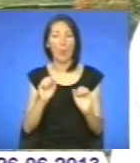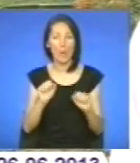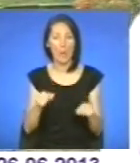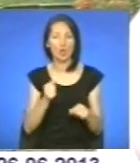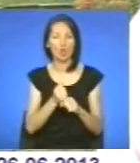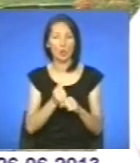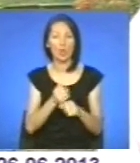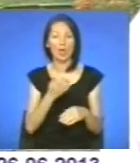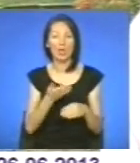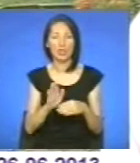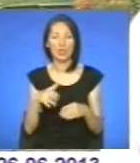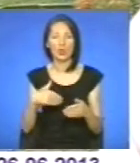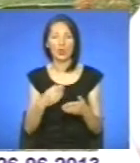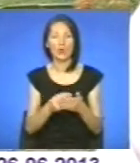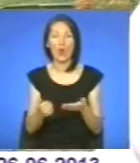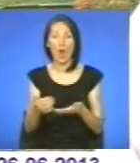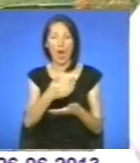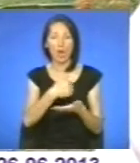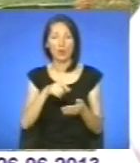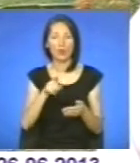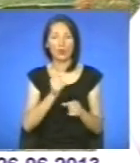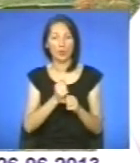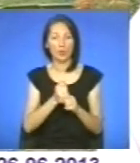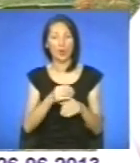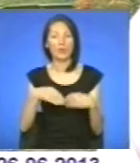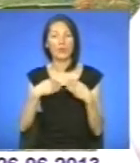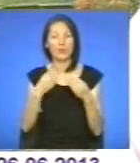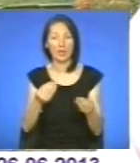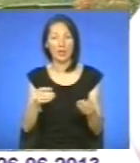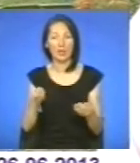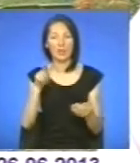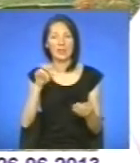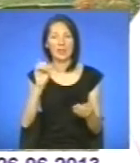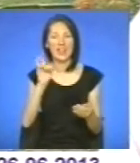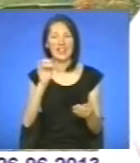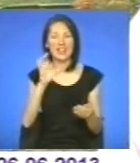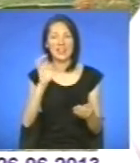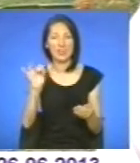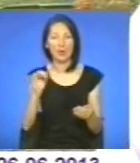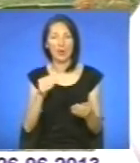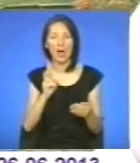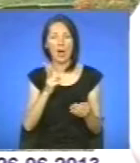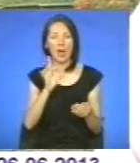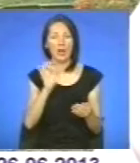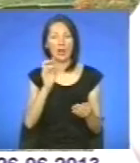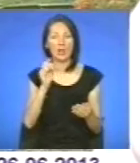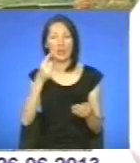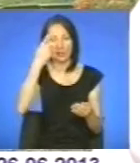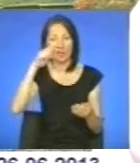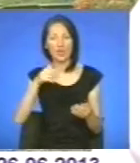зробити. Частину свого доробку того, що він робив, дає в Денисівський краєзнавчий музей. І ми зробили з нагоди його